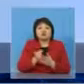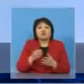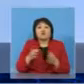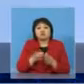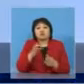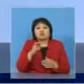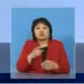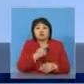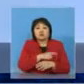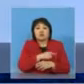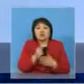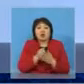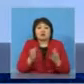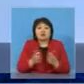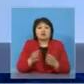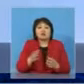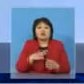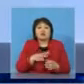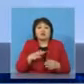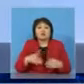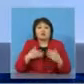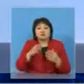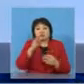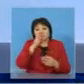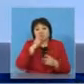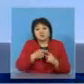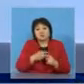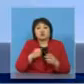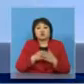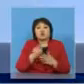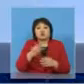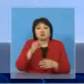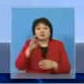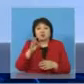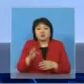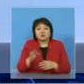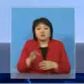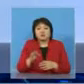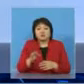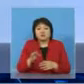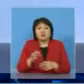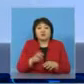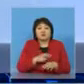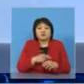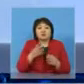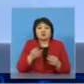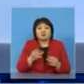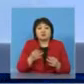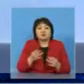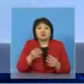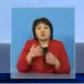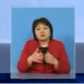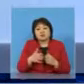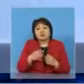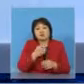Фонда социального медицинского страхования была повышена заработная плата до 30% врачам и